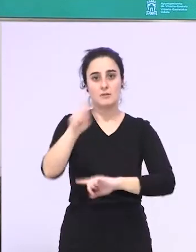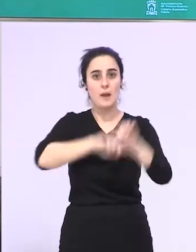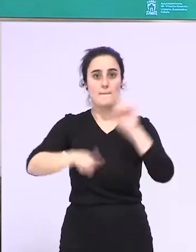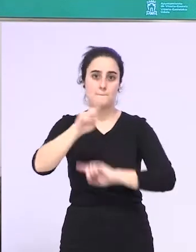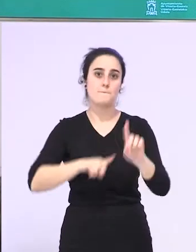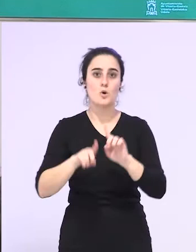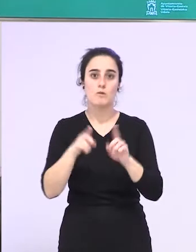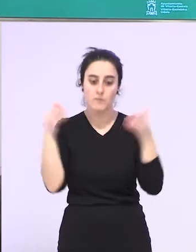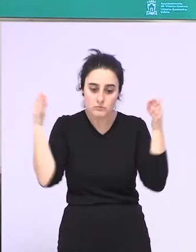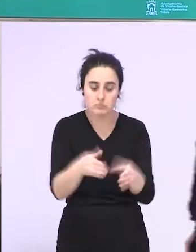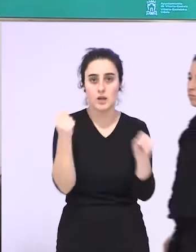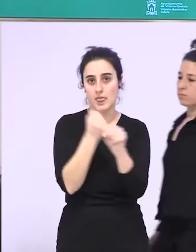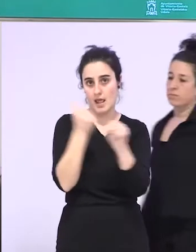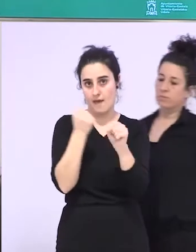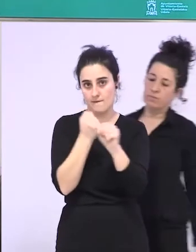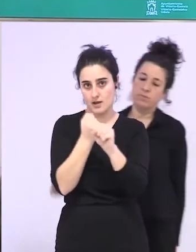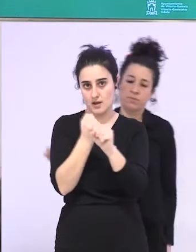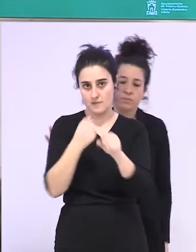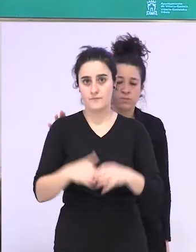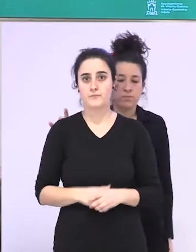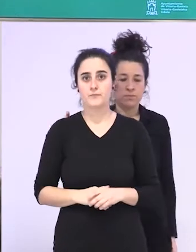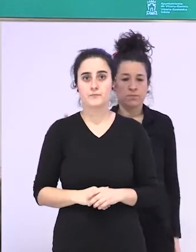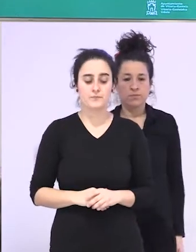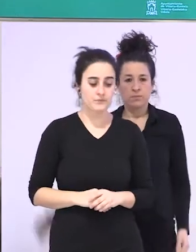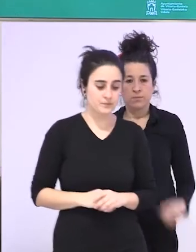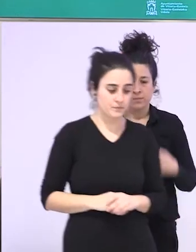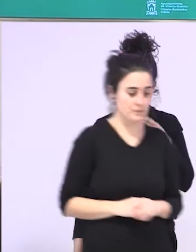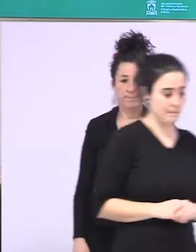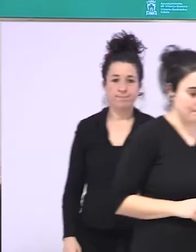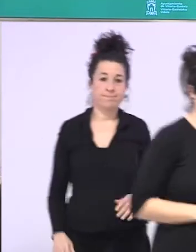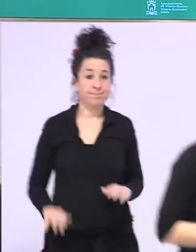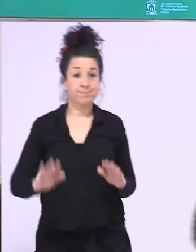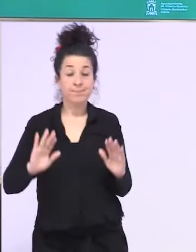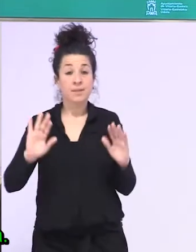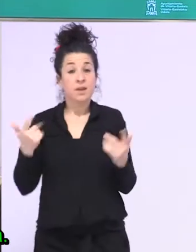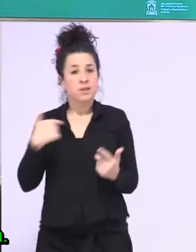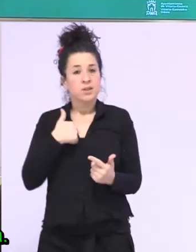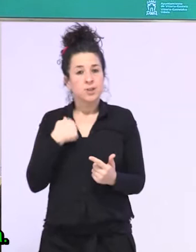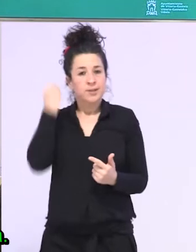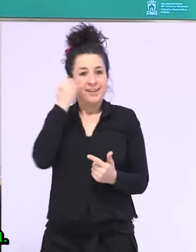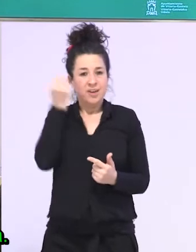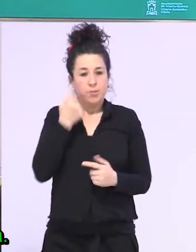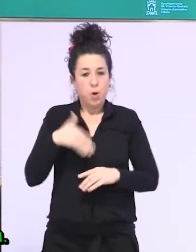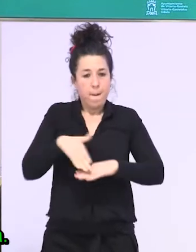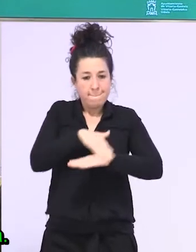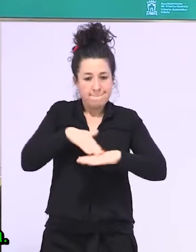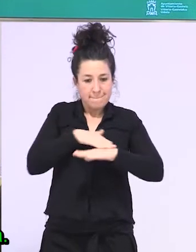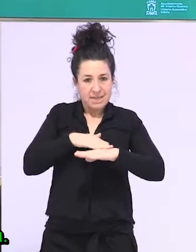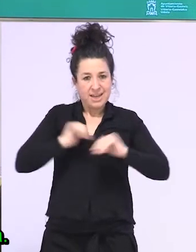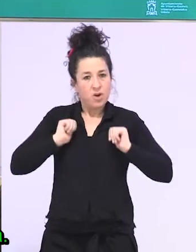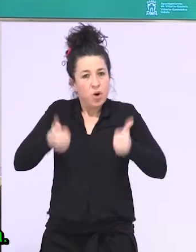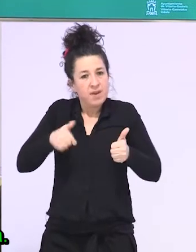badaukan dimentsioan. Ordu, nik uste dut, hau dela nolabait abia puntua eta testu ingurako katzeko